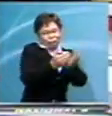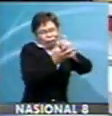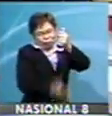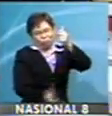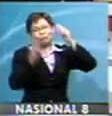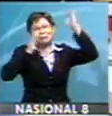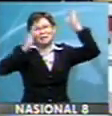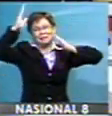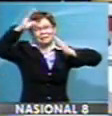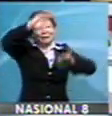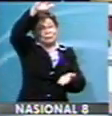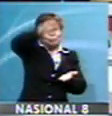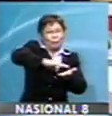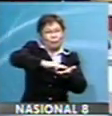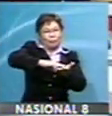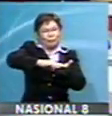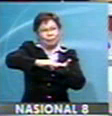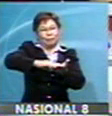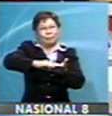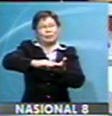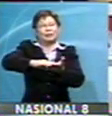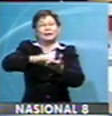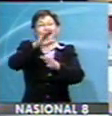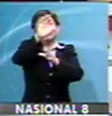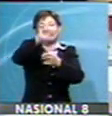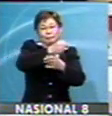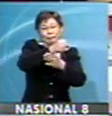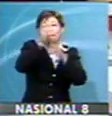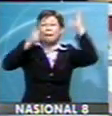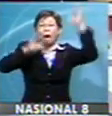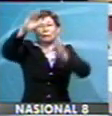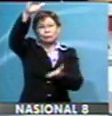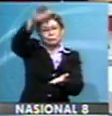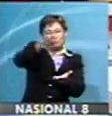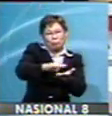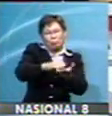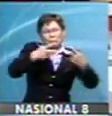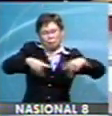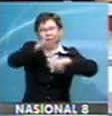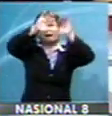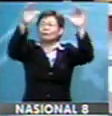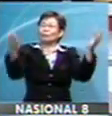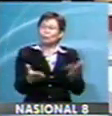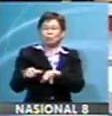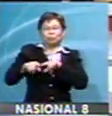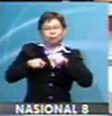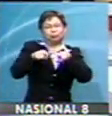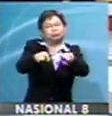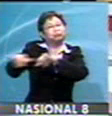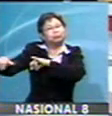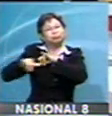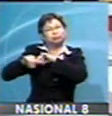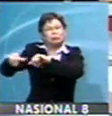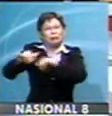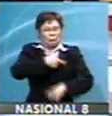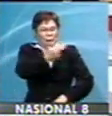langsung penurunan prestasi saham di Bursa Malaysia adalah seiring penurunan prestasi pasaran Global ia diheret kerugian